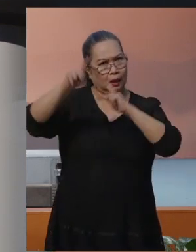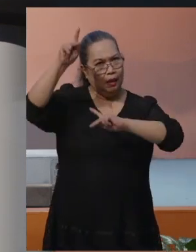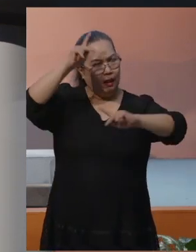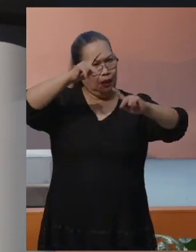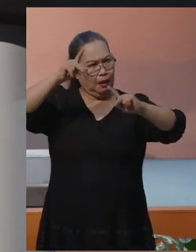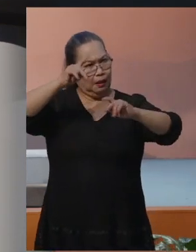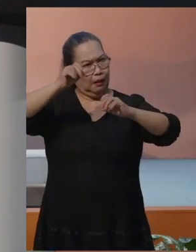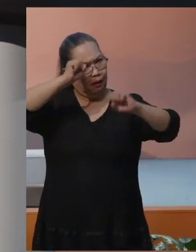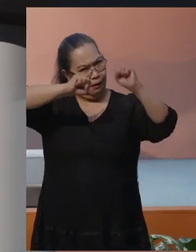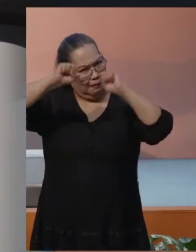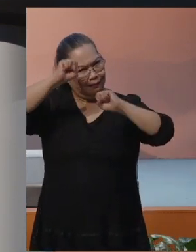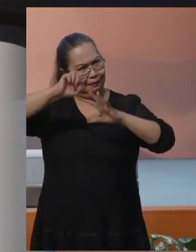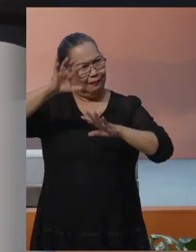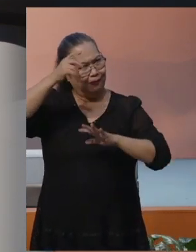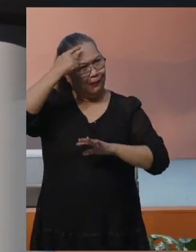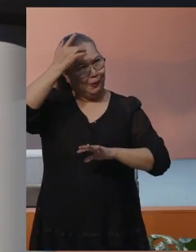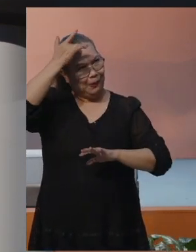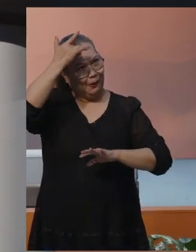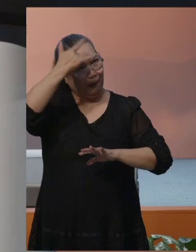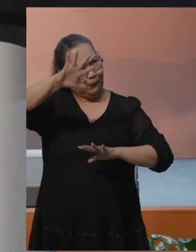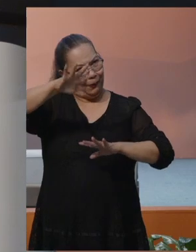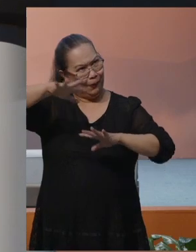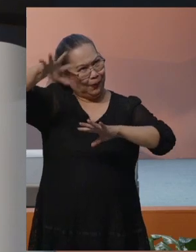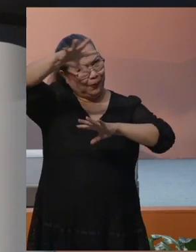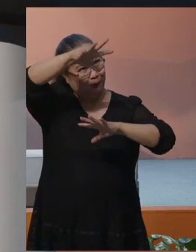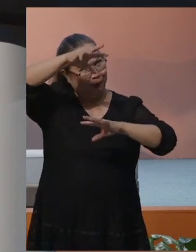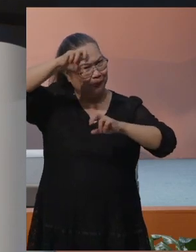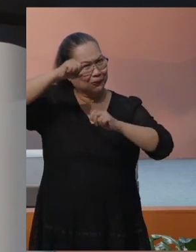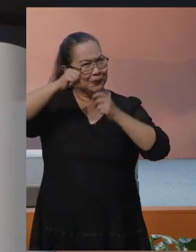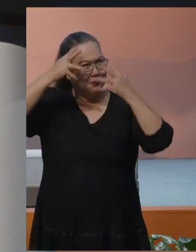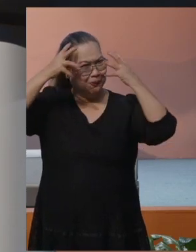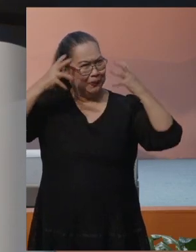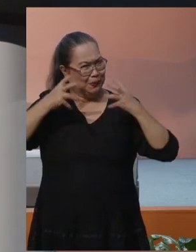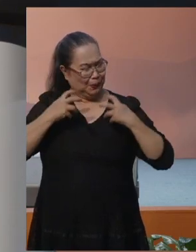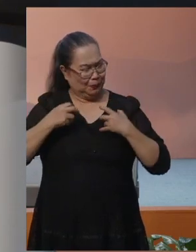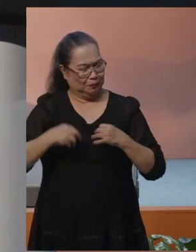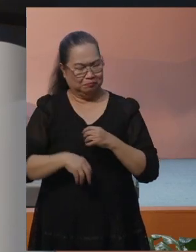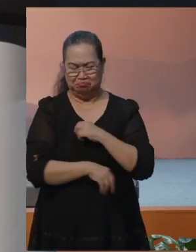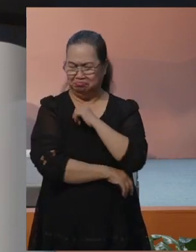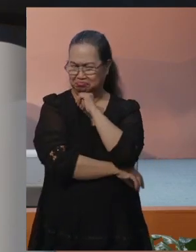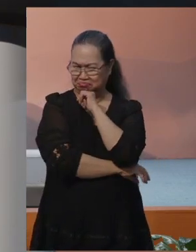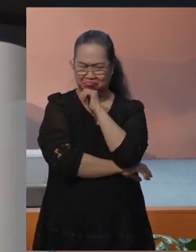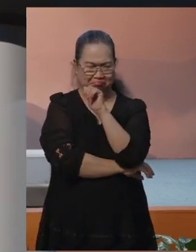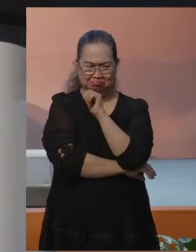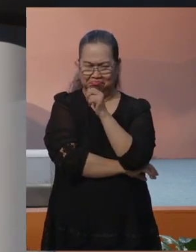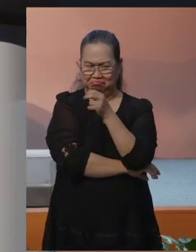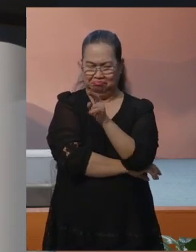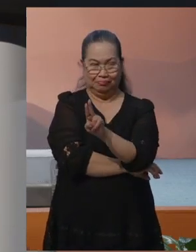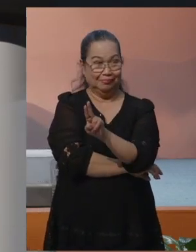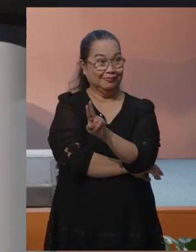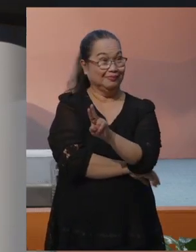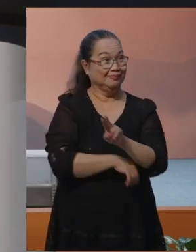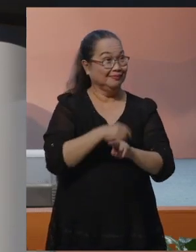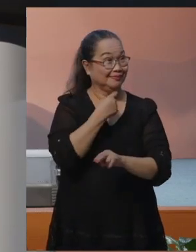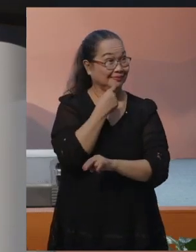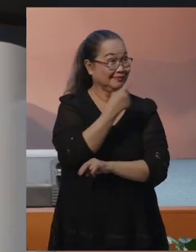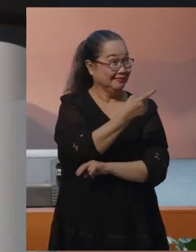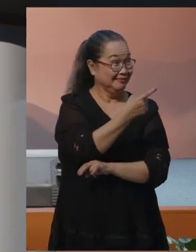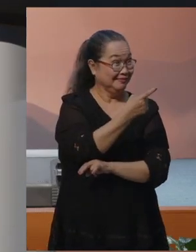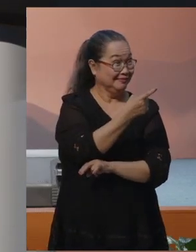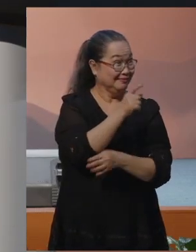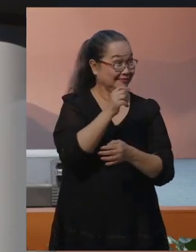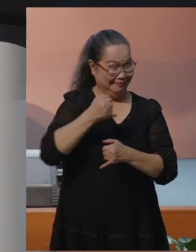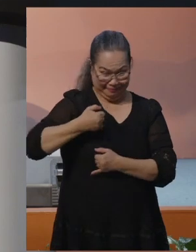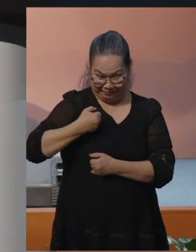mga astronaut, no? Na ito hindi pwede mangyari. Pero may kinote pa nga yung author ng